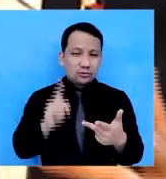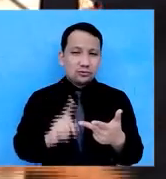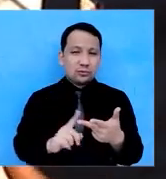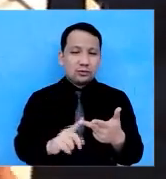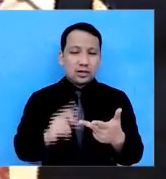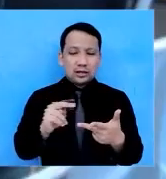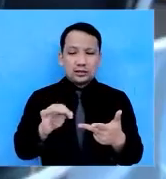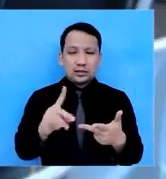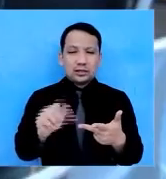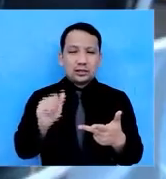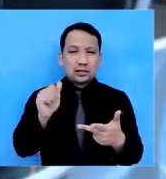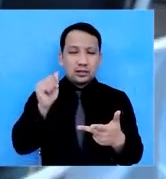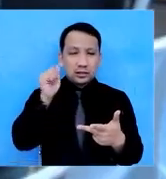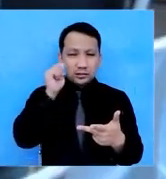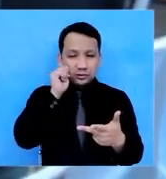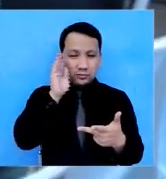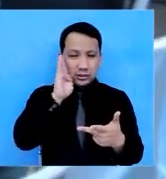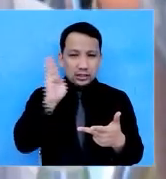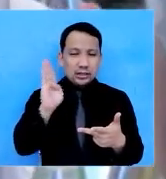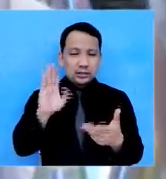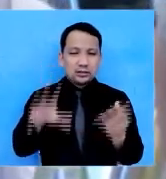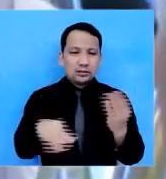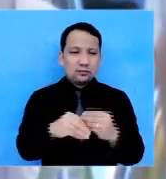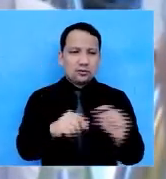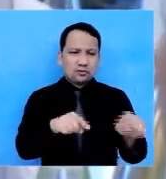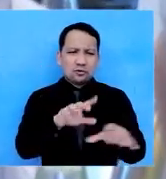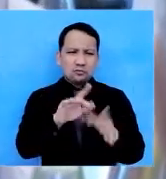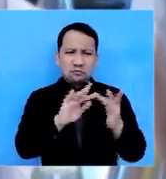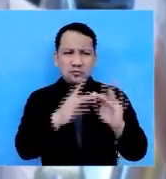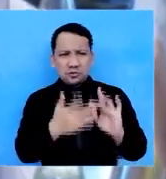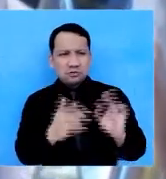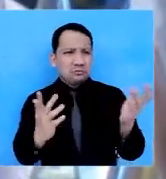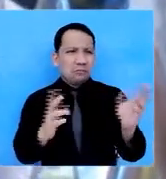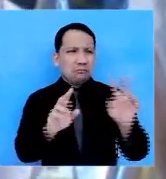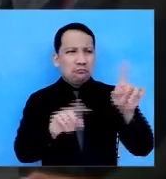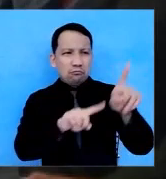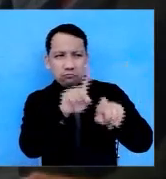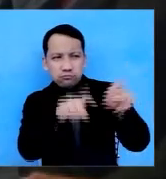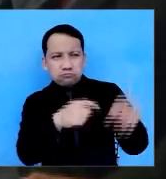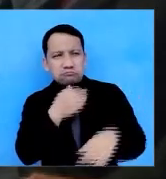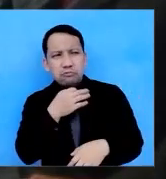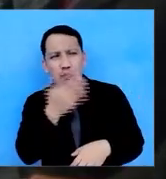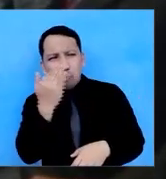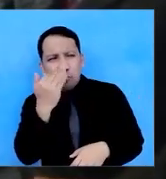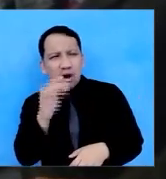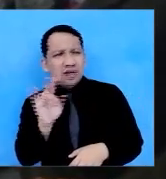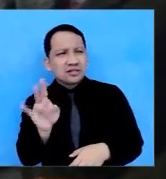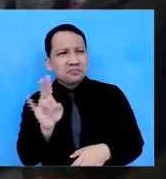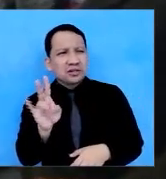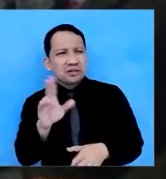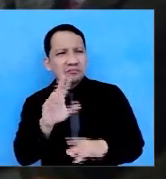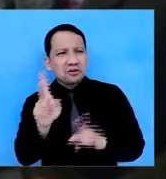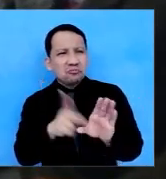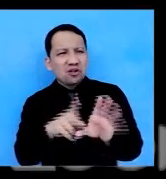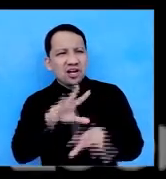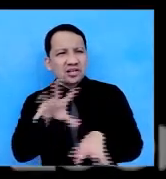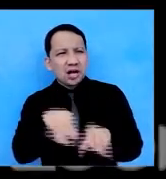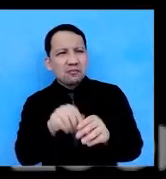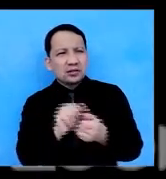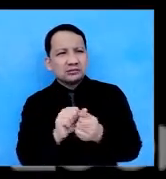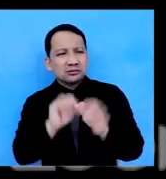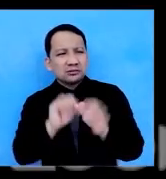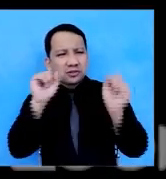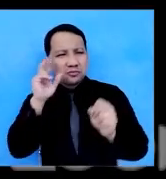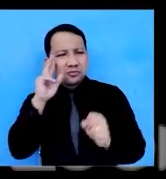Arsenio Balisacan. Nauna ng binatikos ng netizens at ilang mambabatas ang anilay 70 kasama ng Pangulo sa Switzerland trip. Balak